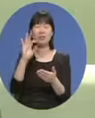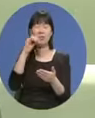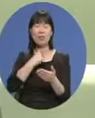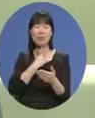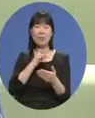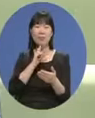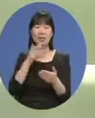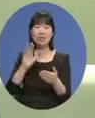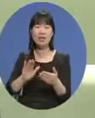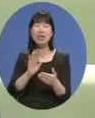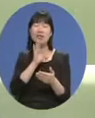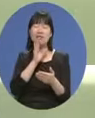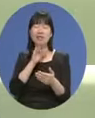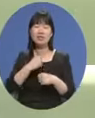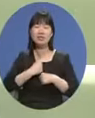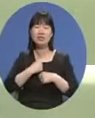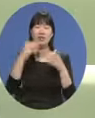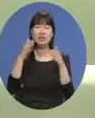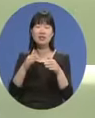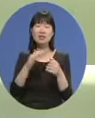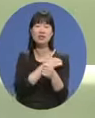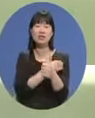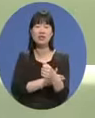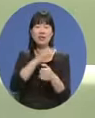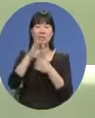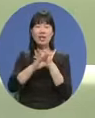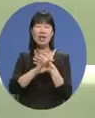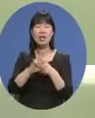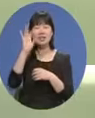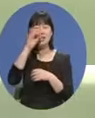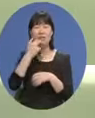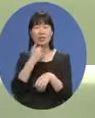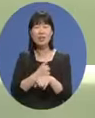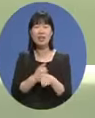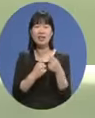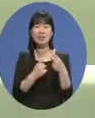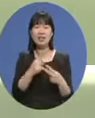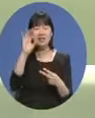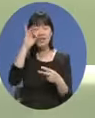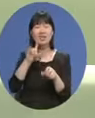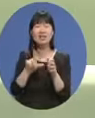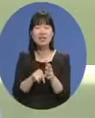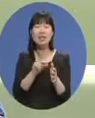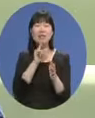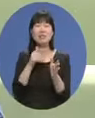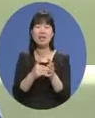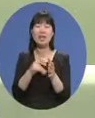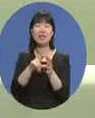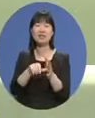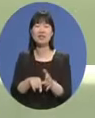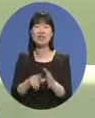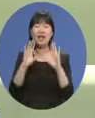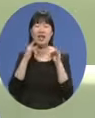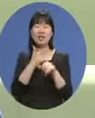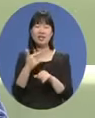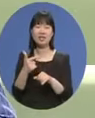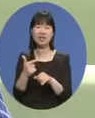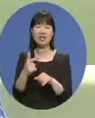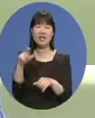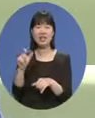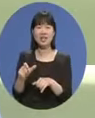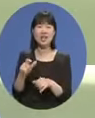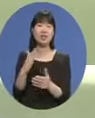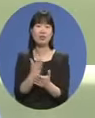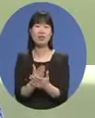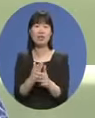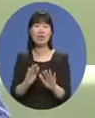네. 근데 진짜 주의력, 집중력 훈련은 그 안 찾아지는 한두 개를 찾을 그렇죠. 때거든요. 그때 아이를 너무